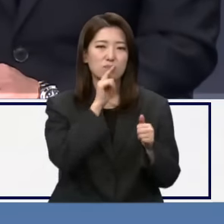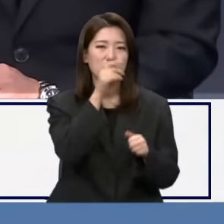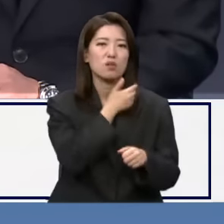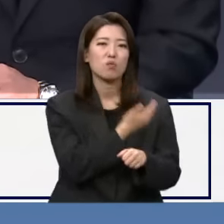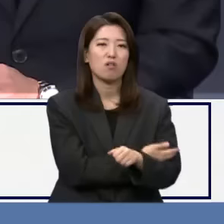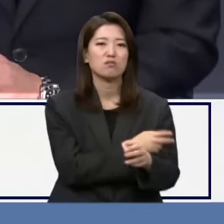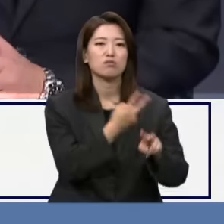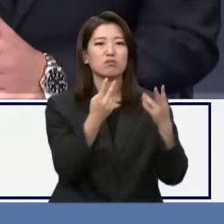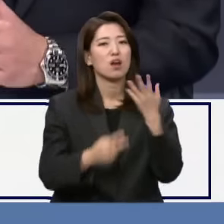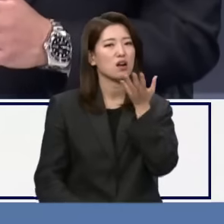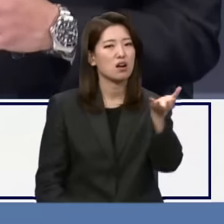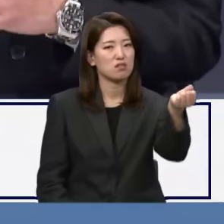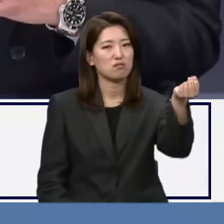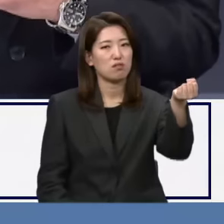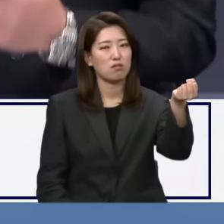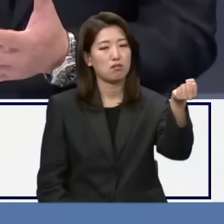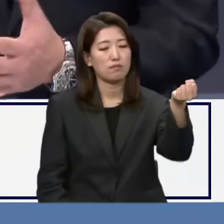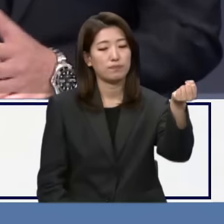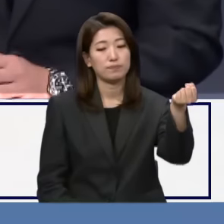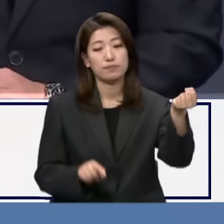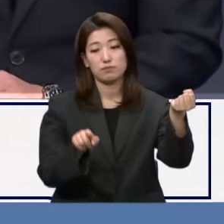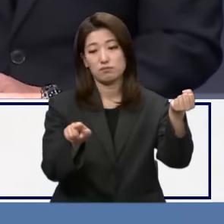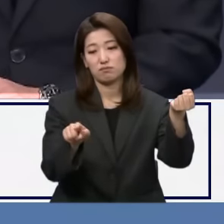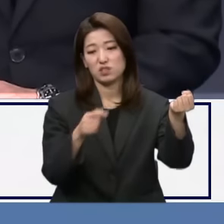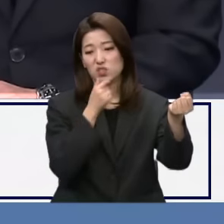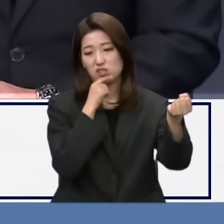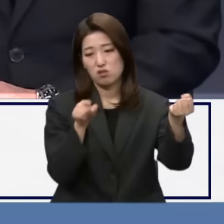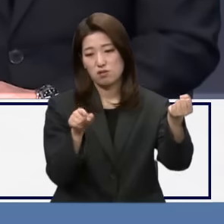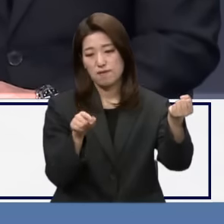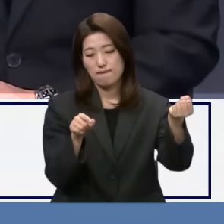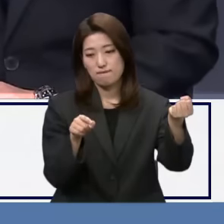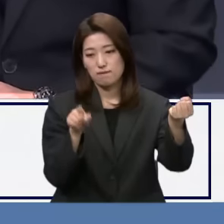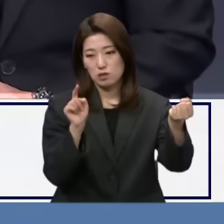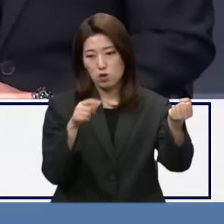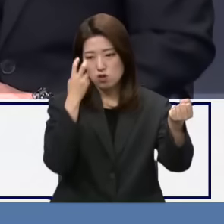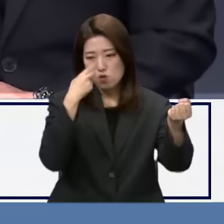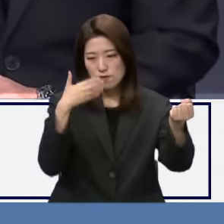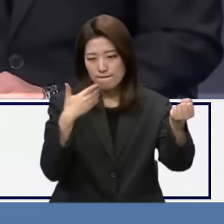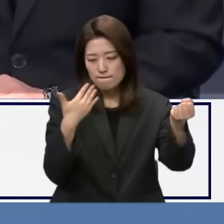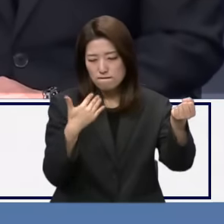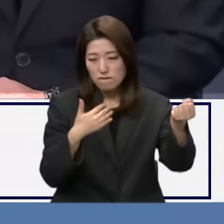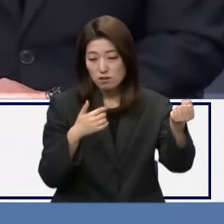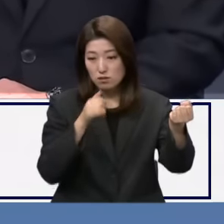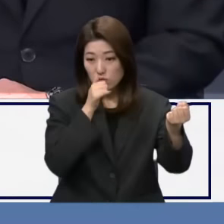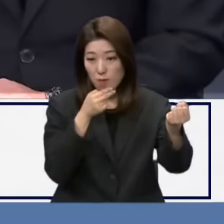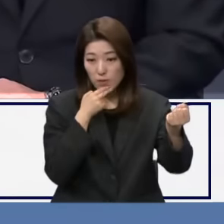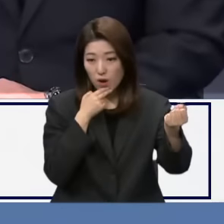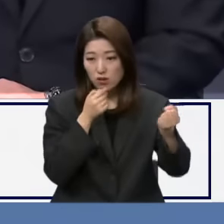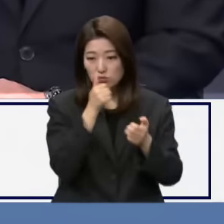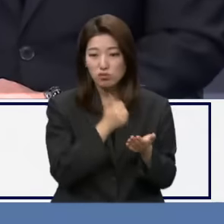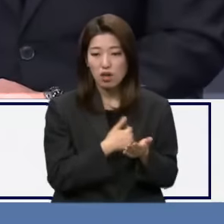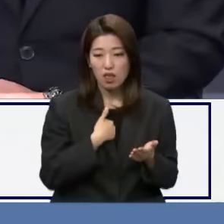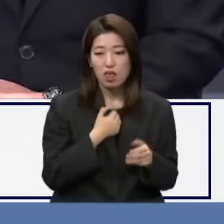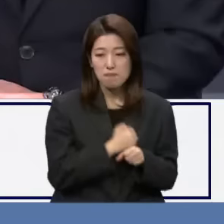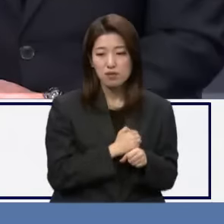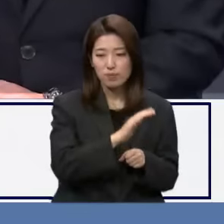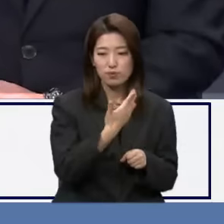대해서는 죄가 나올 때까지 탈탈 털고 없으면 만들기도 하고 그렇게 합니다 그렇게